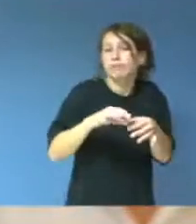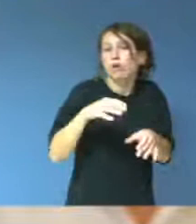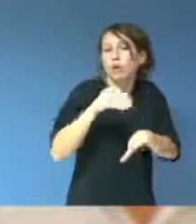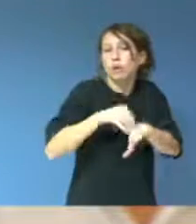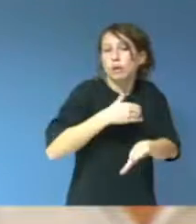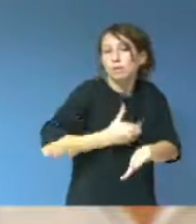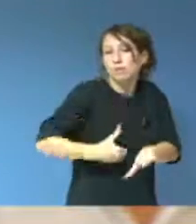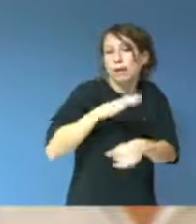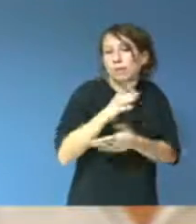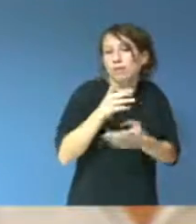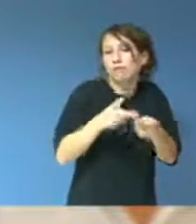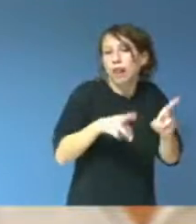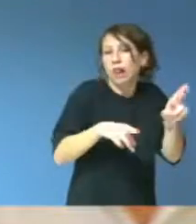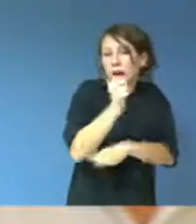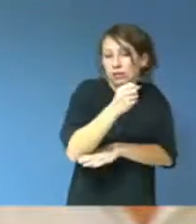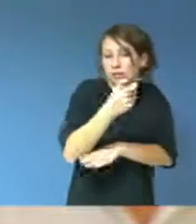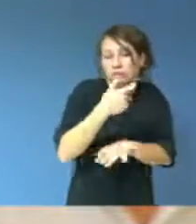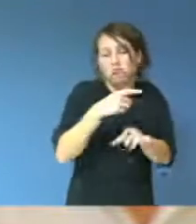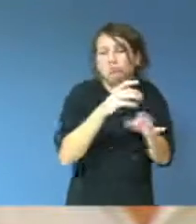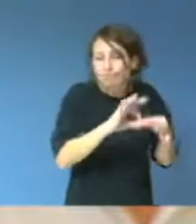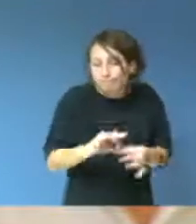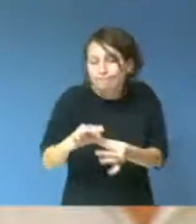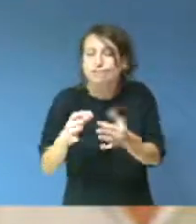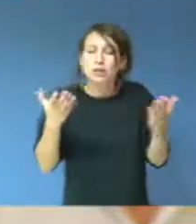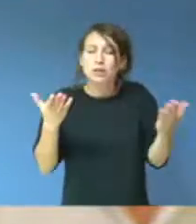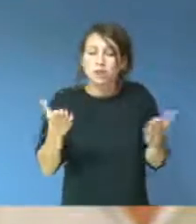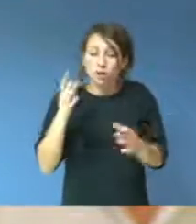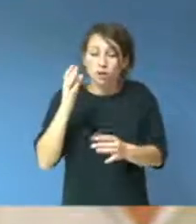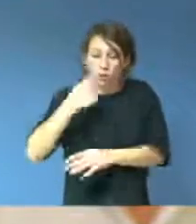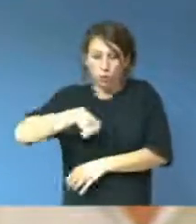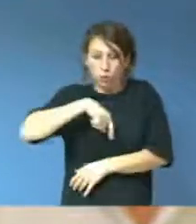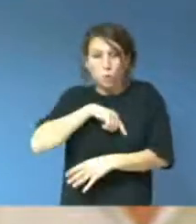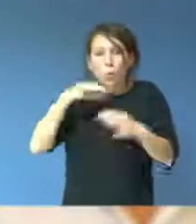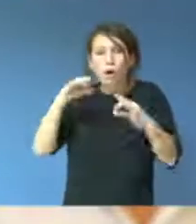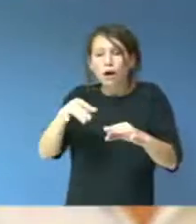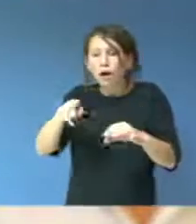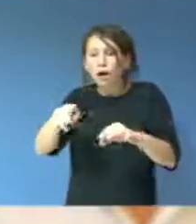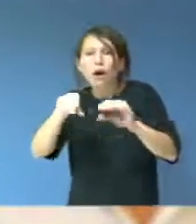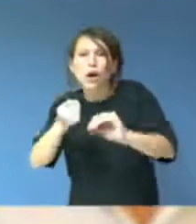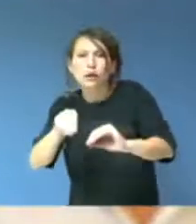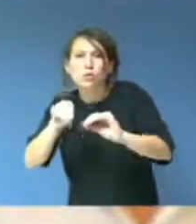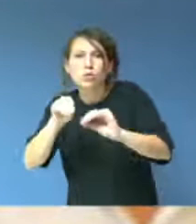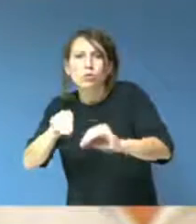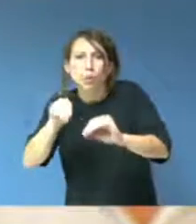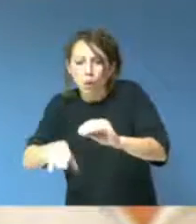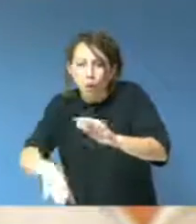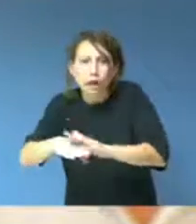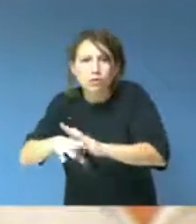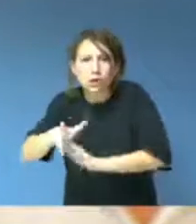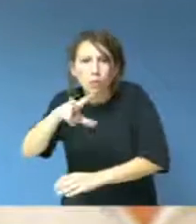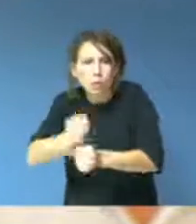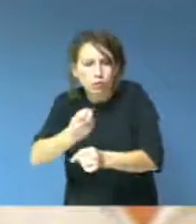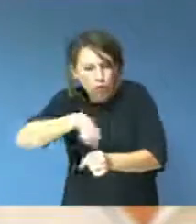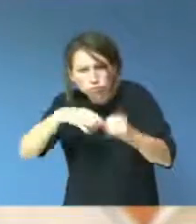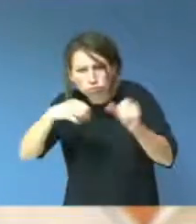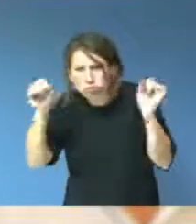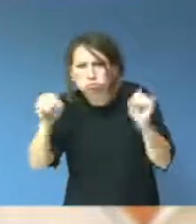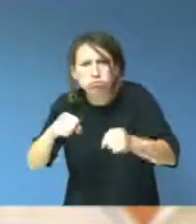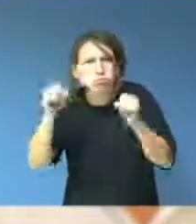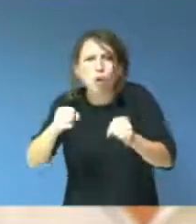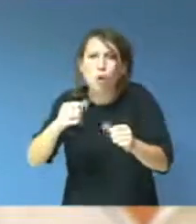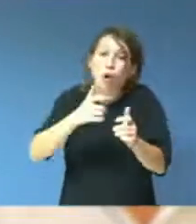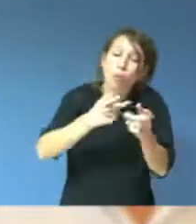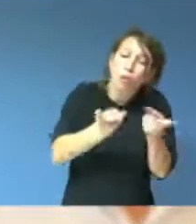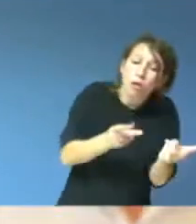Reims. Rappeler évidemment que nous sommes favorables à l'instruction obligatoire dès 3 ans, que ce soit dans le public ou dans le privé.